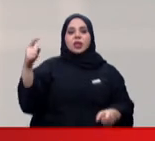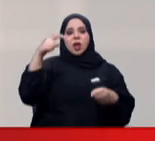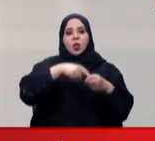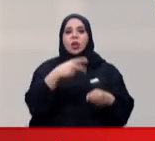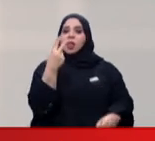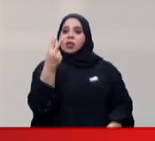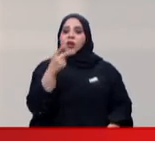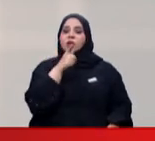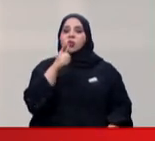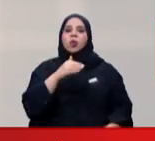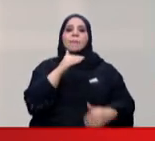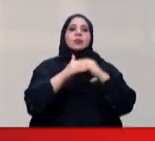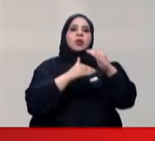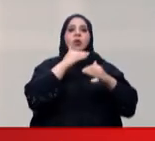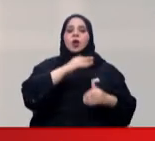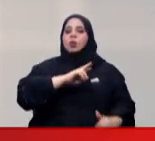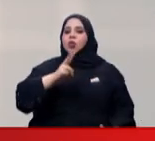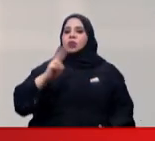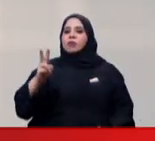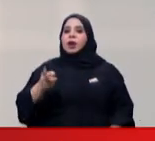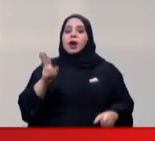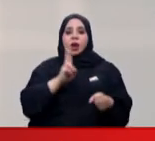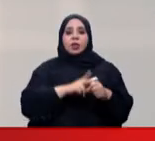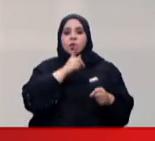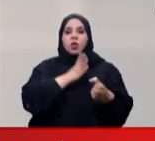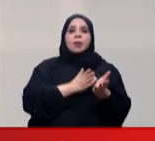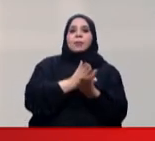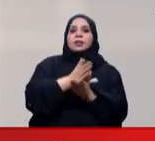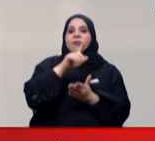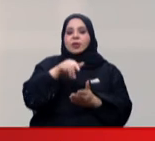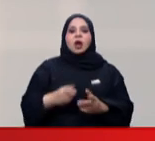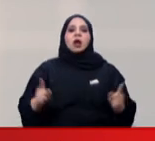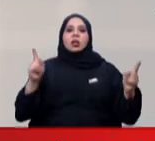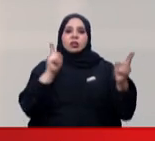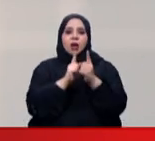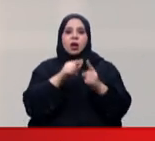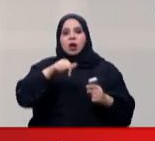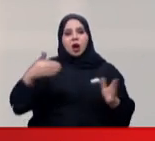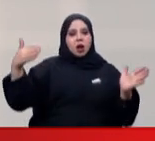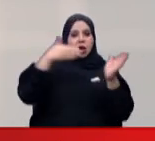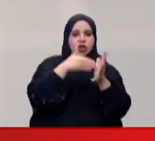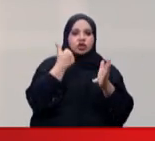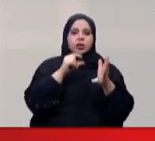من مستويات متقدمة في كافة المجالات. خلال اللقاء تم استعراض آخر المستجدات على